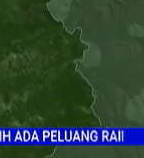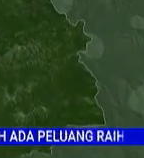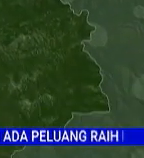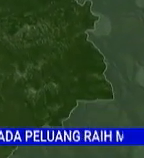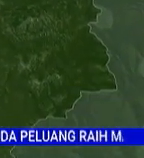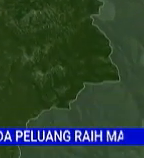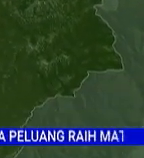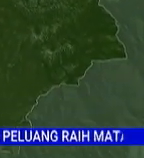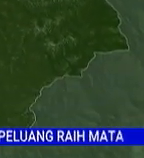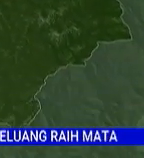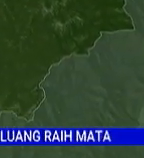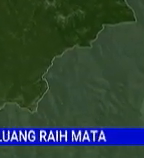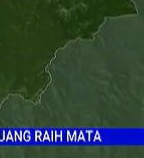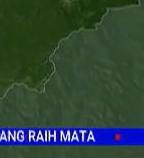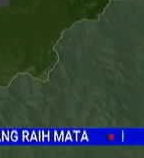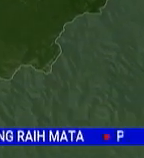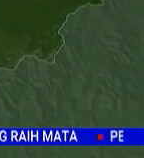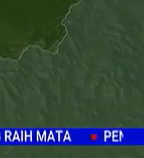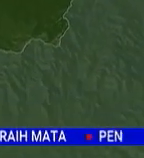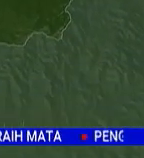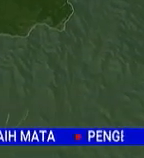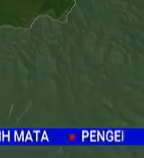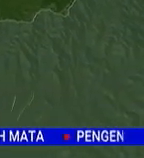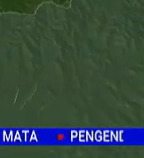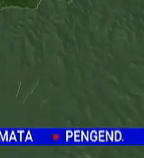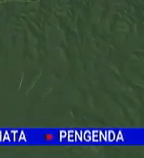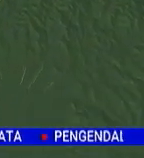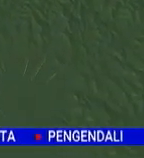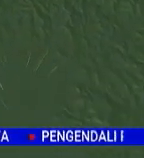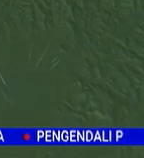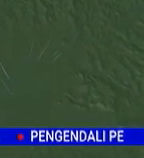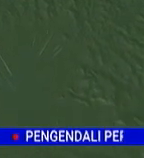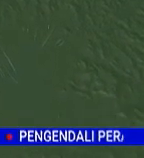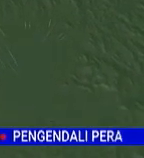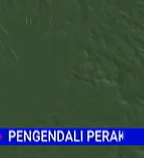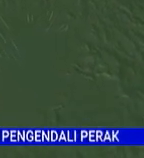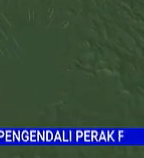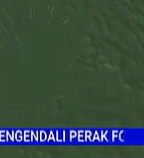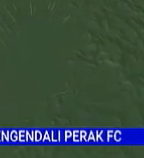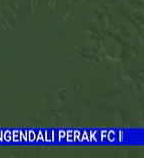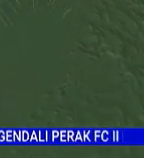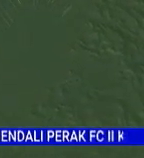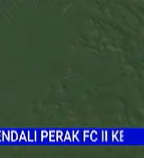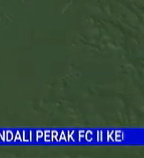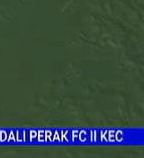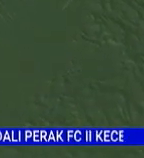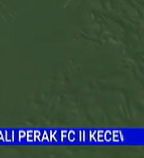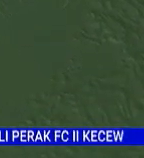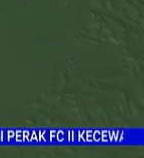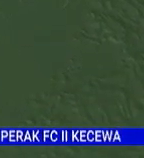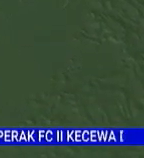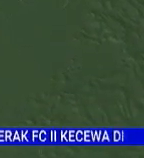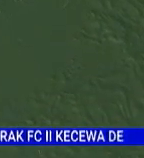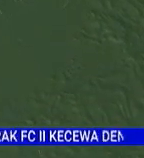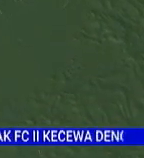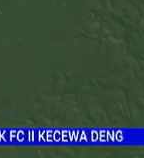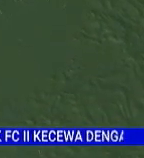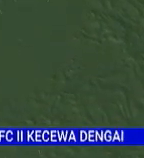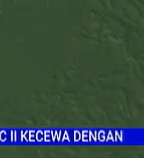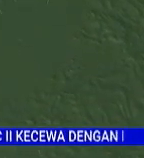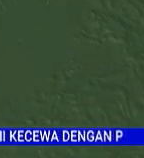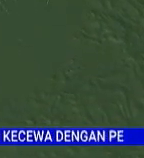lebat turut dilihat berlaku di sekitar kawasan selatan Johor ini dan semua keadaan hujan ini dijangka mampu untuk